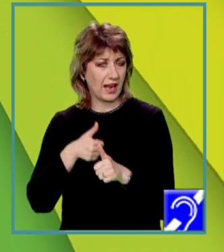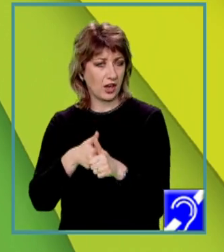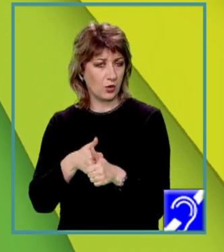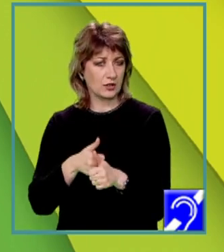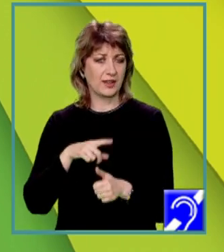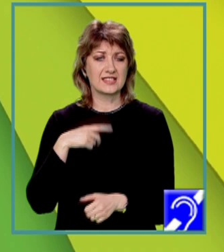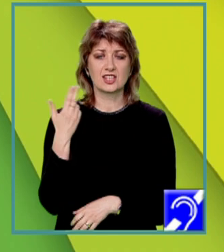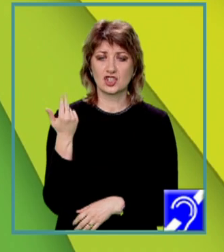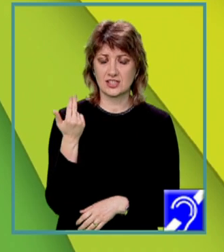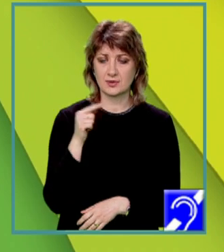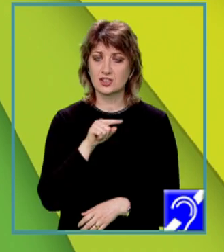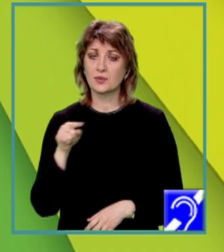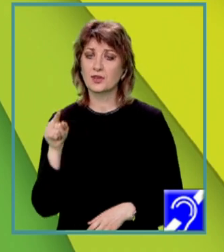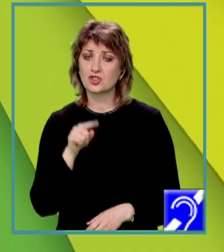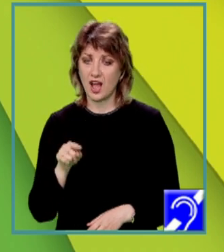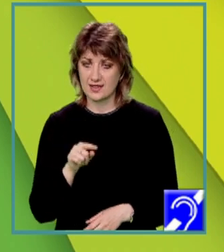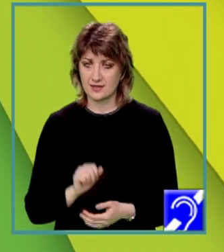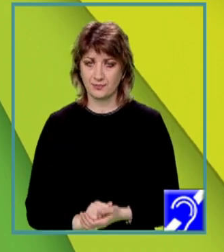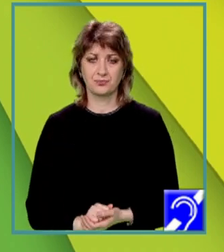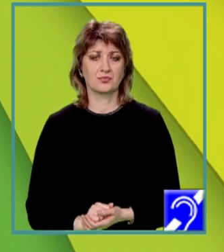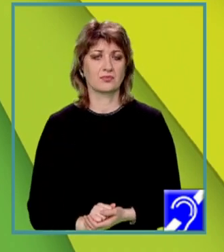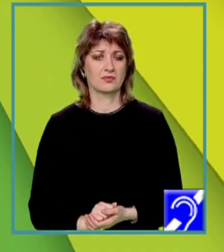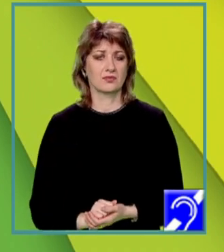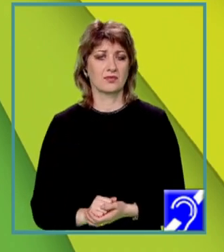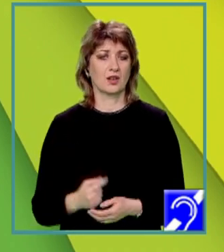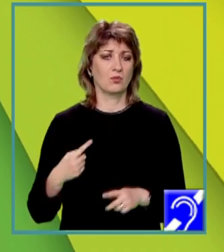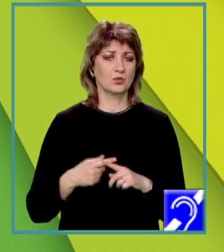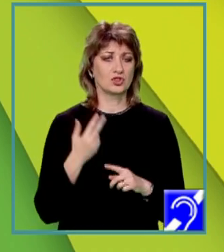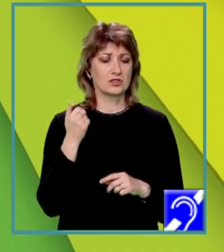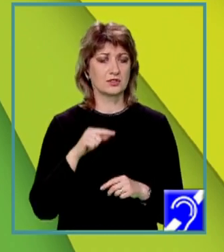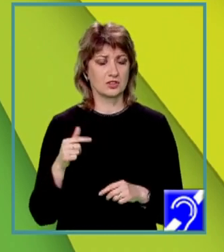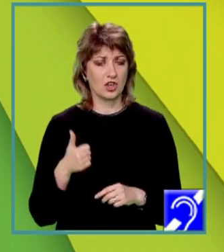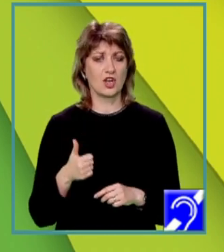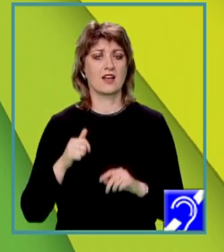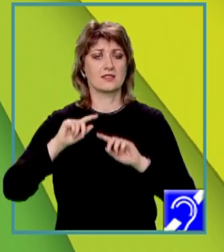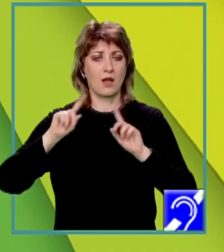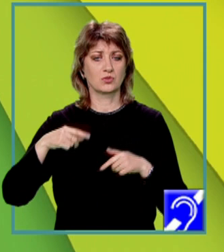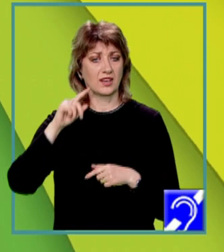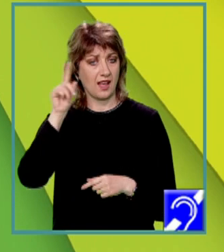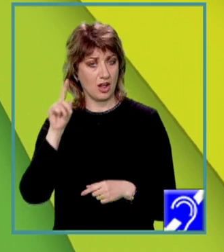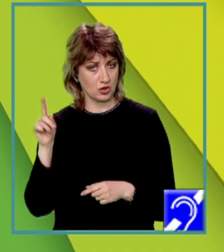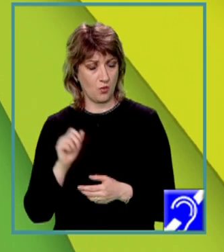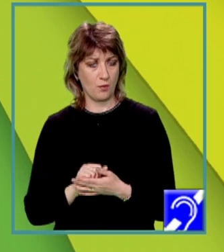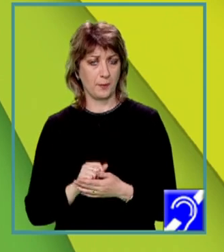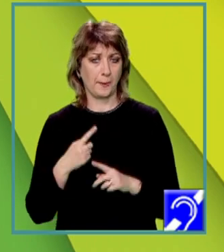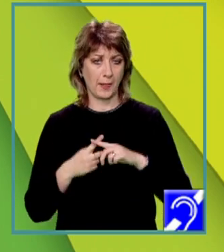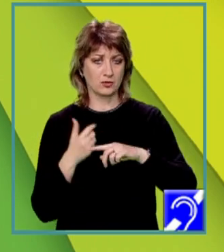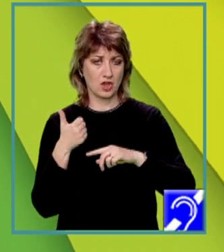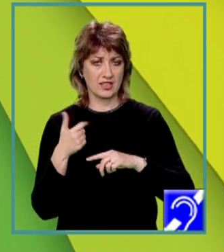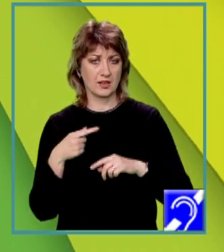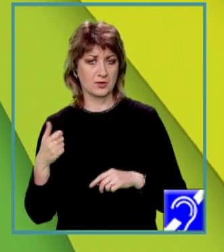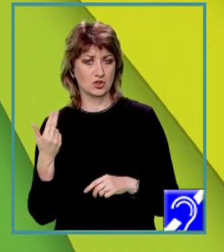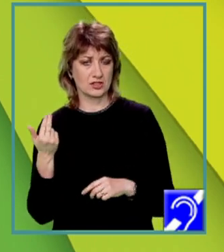este 15 pe șase și atunci adăugăm plus 15 pe 6 la puterea a doua plus 6 minus